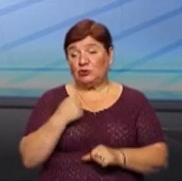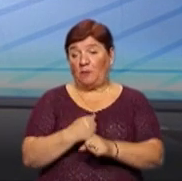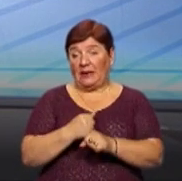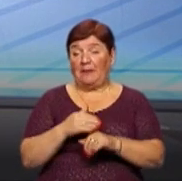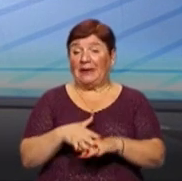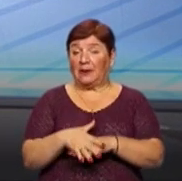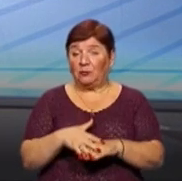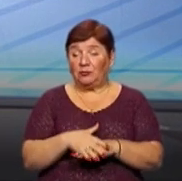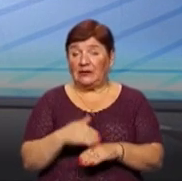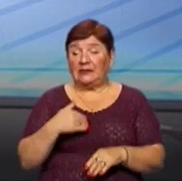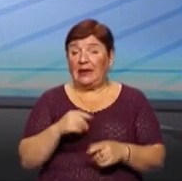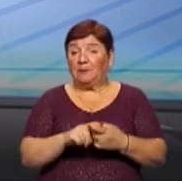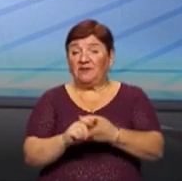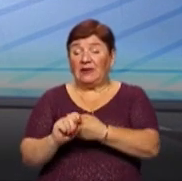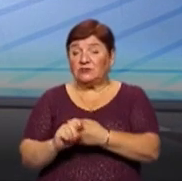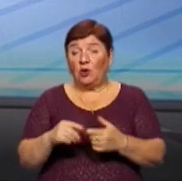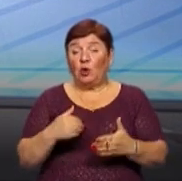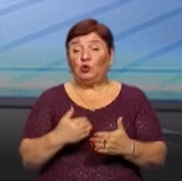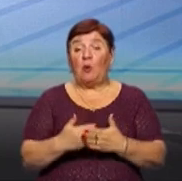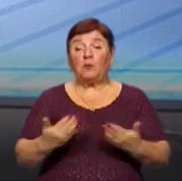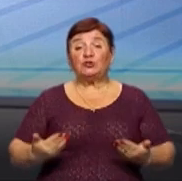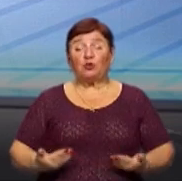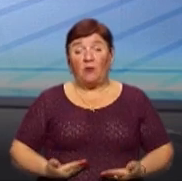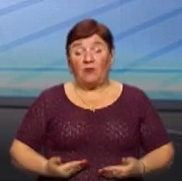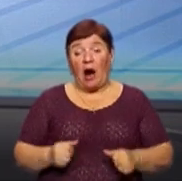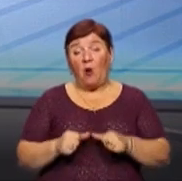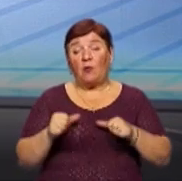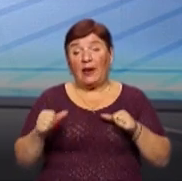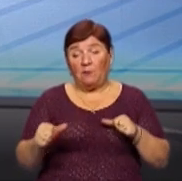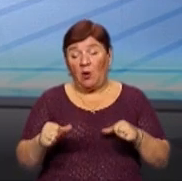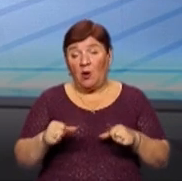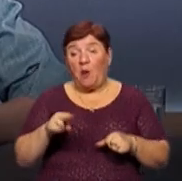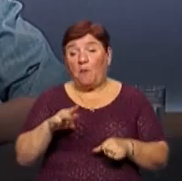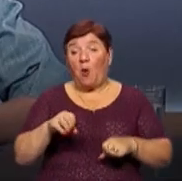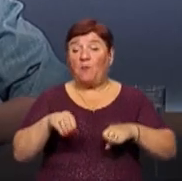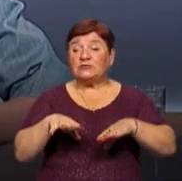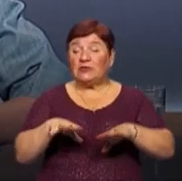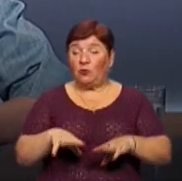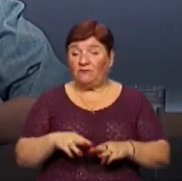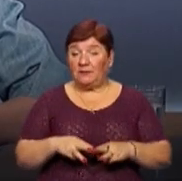перерахунки. Тобто воно не прив'язується до прожиткового рівня, а окремо йде по постанові такий перерахунок. Але ж